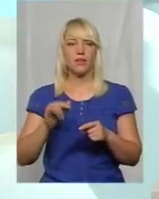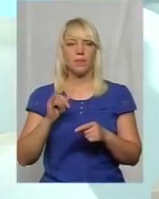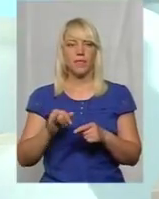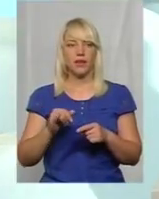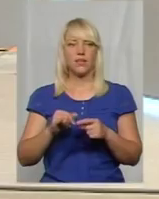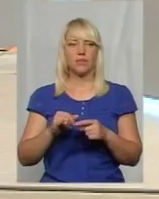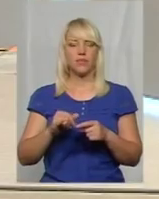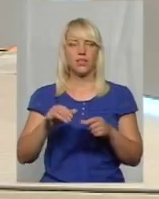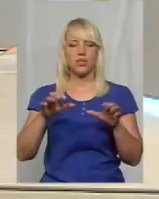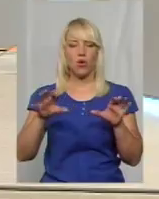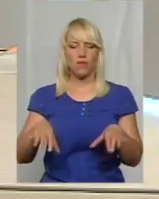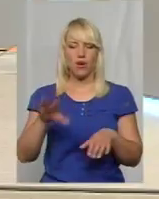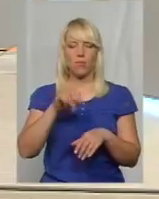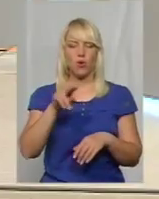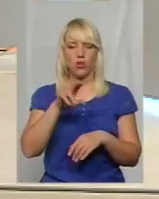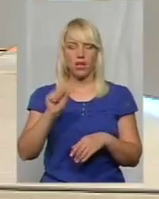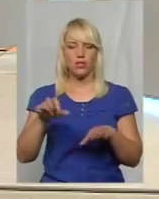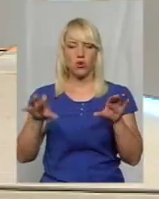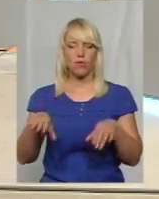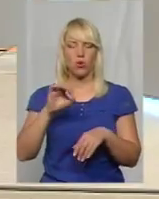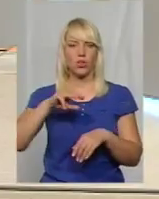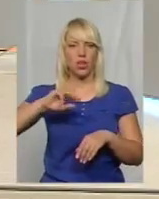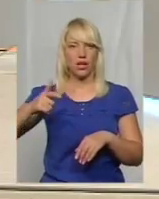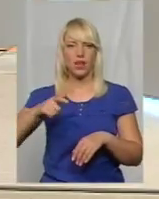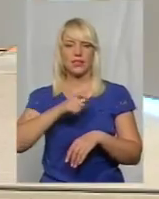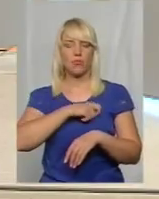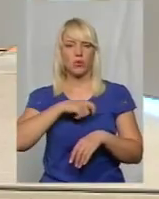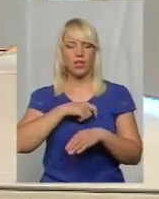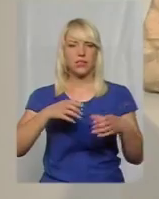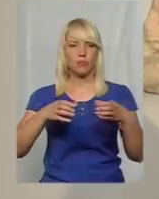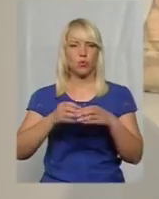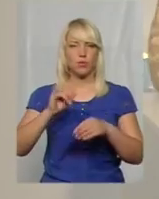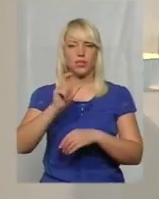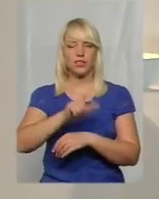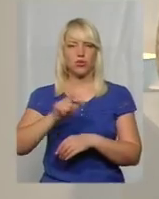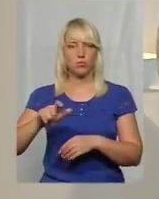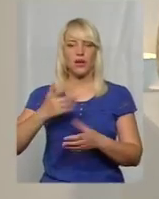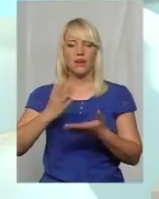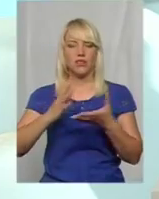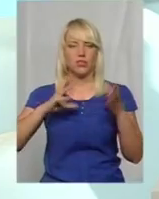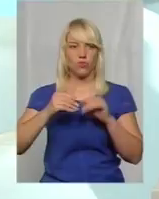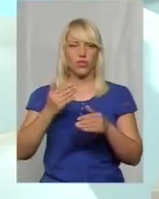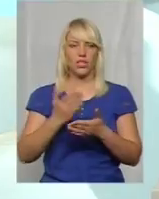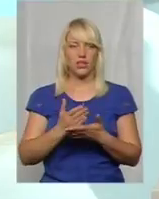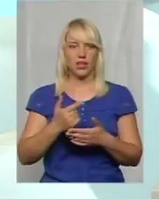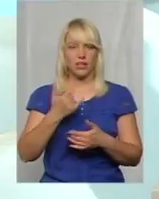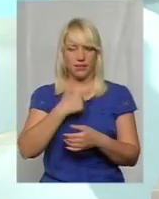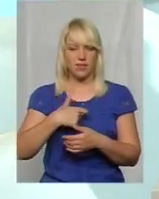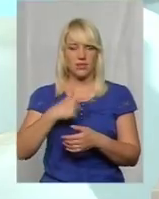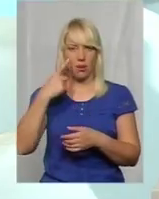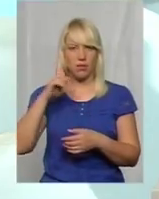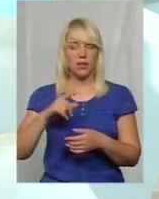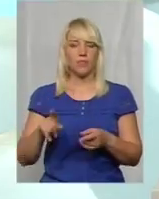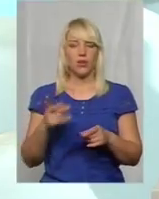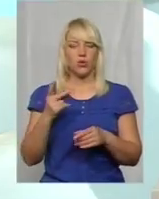з головами ОТГ і депутатським корпусом, ну і, звісно, що з людьми. І певні висновки для себе робити. Певні висновки. Другий момент, що це